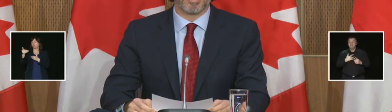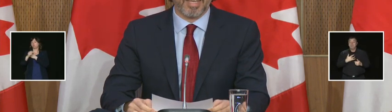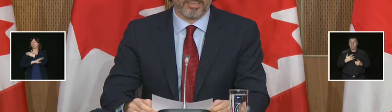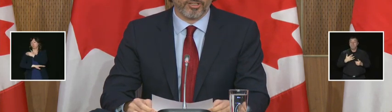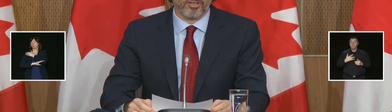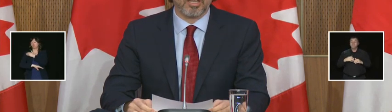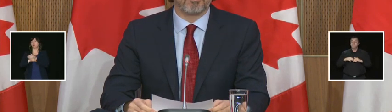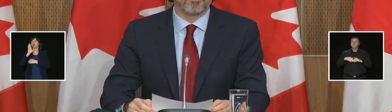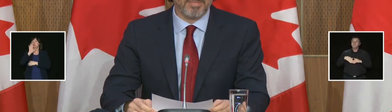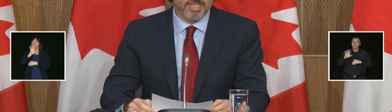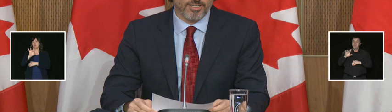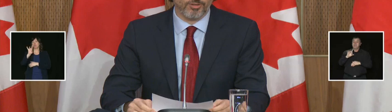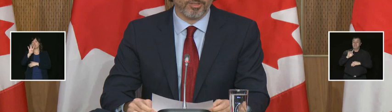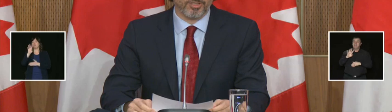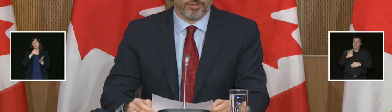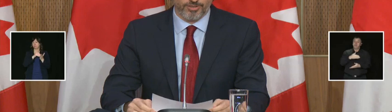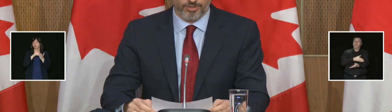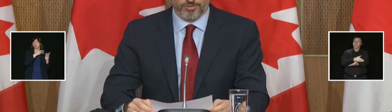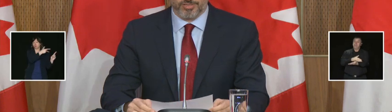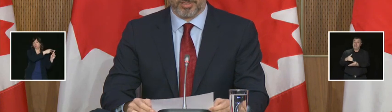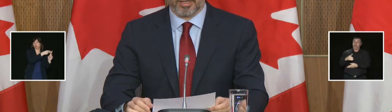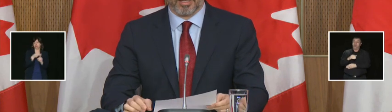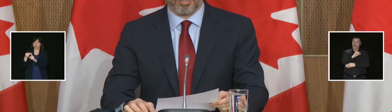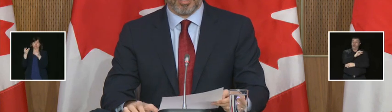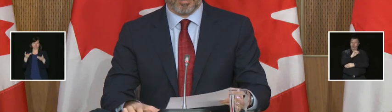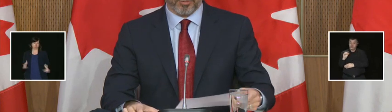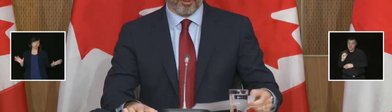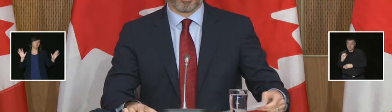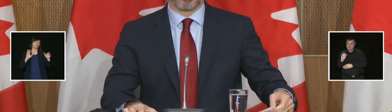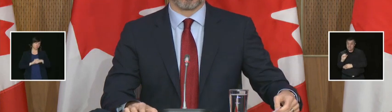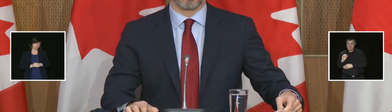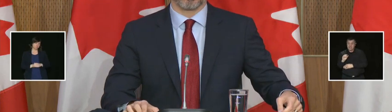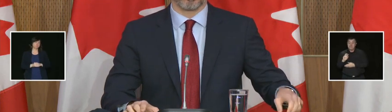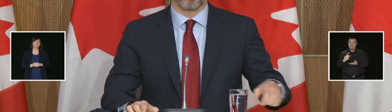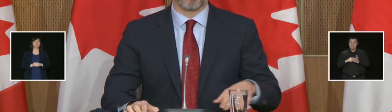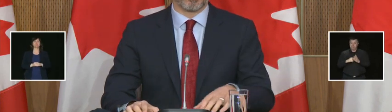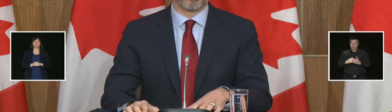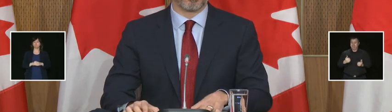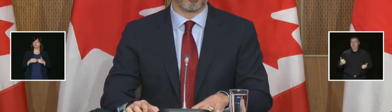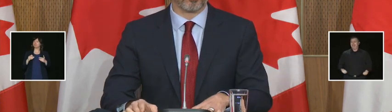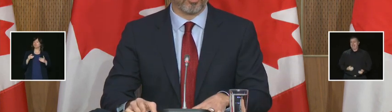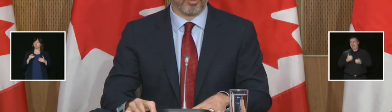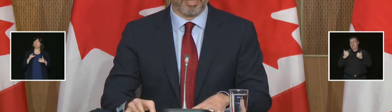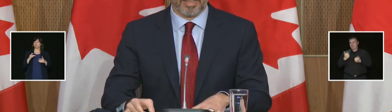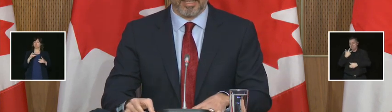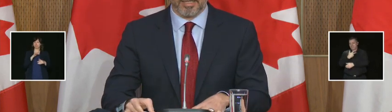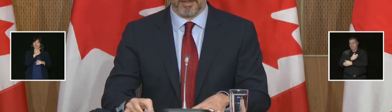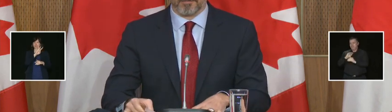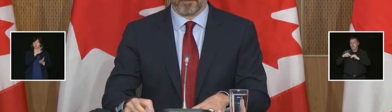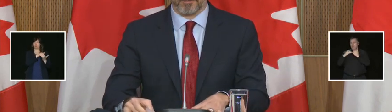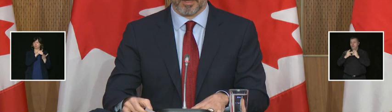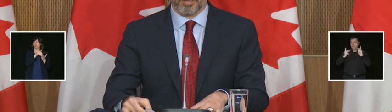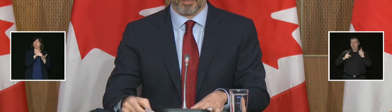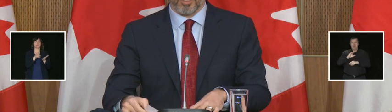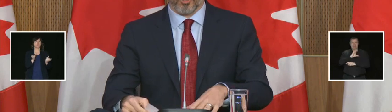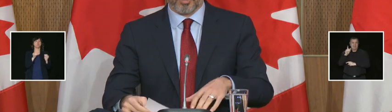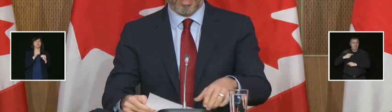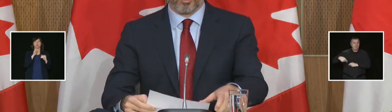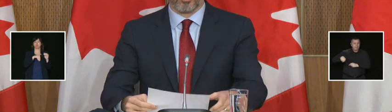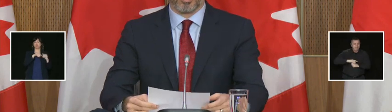84 millions de dos c'est plus qu'assez pour vacciner tous les canadiens